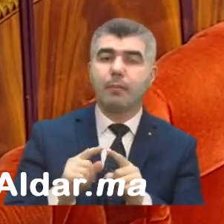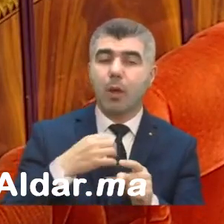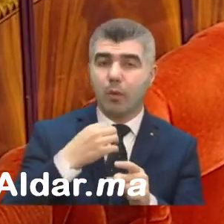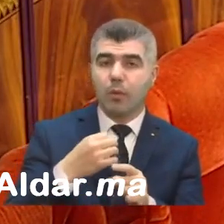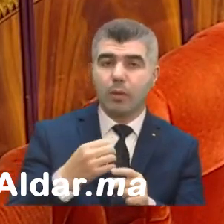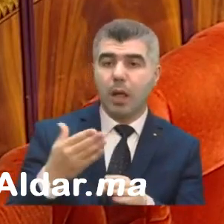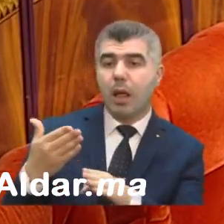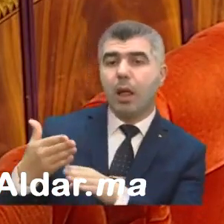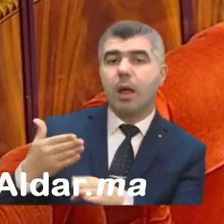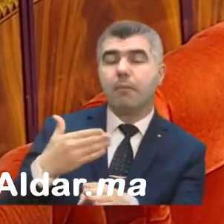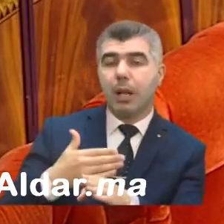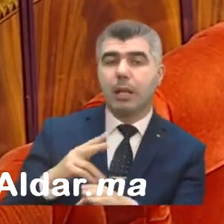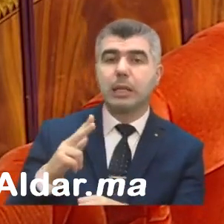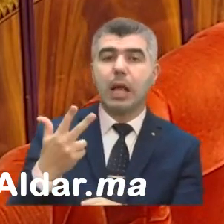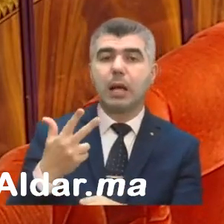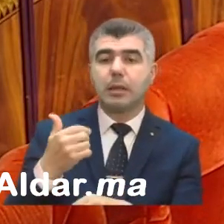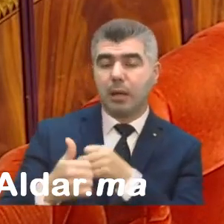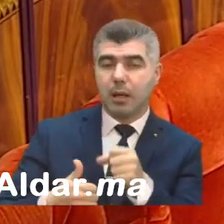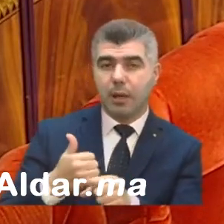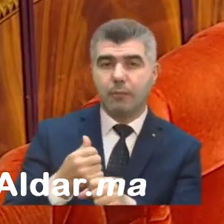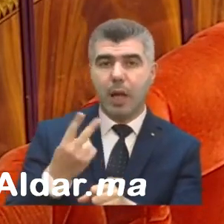الولايات التشريعية الثلاث